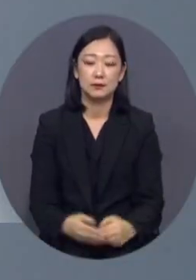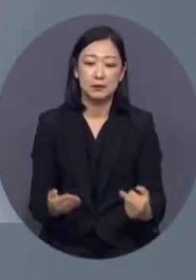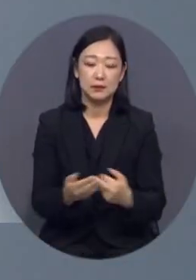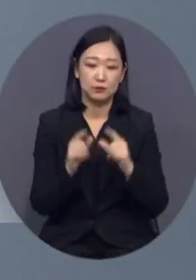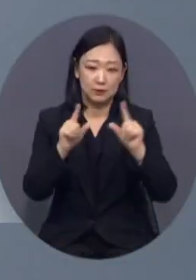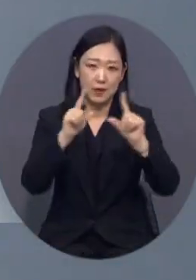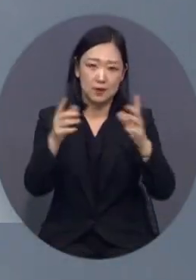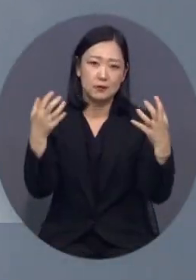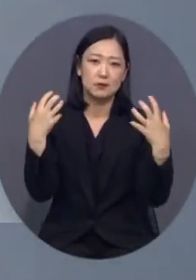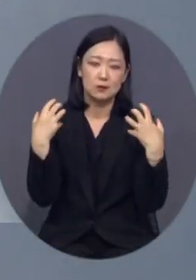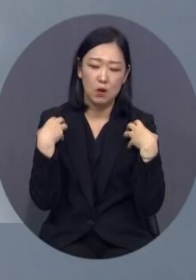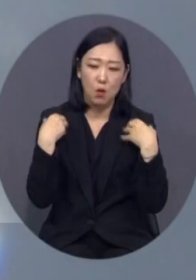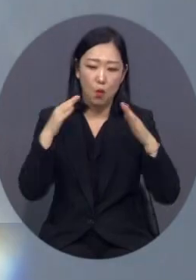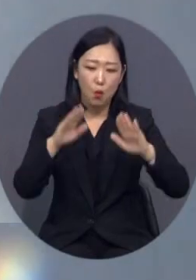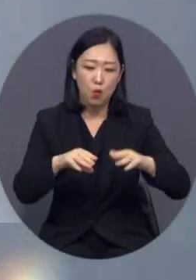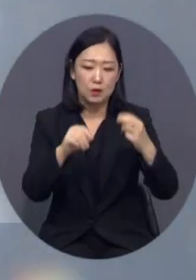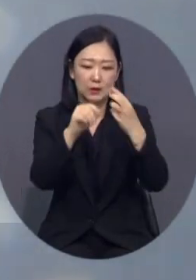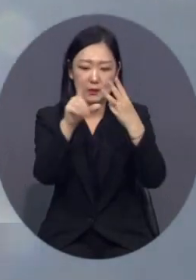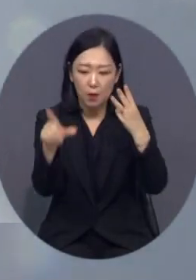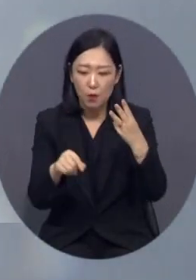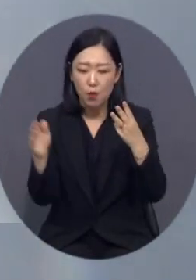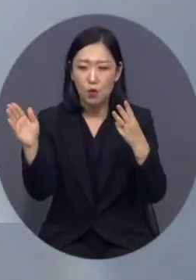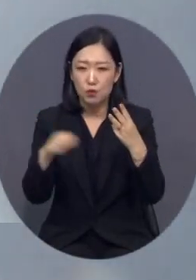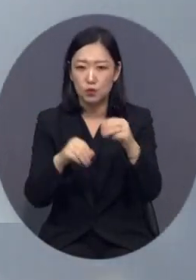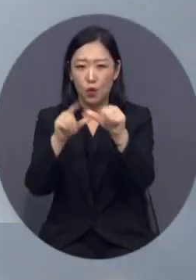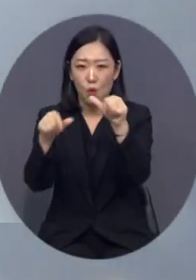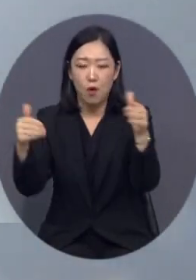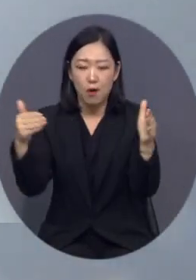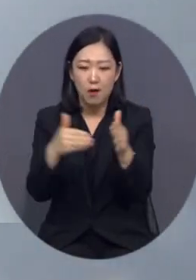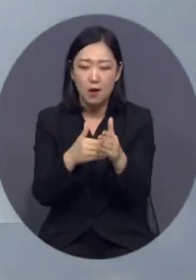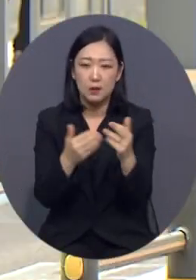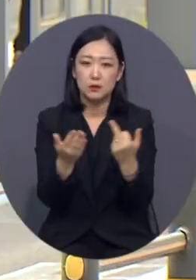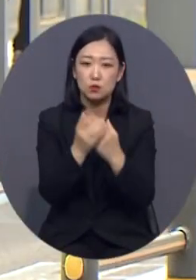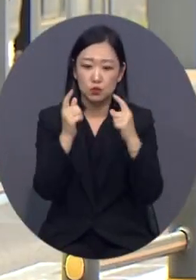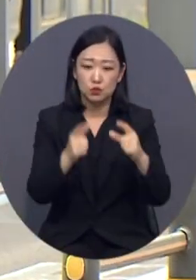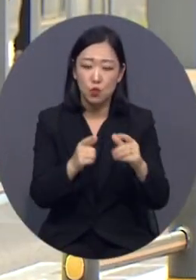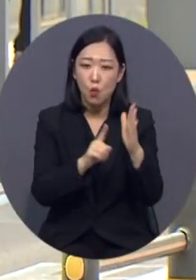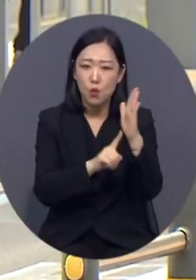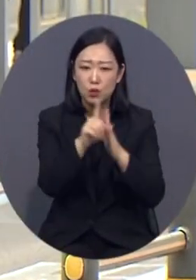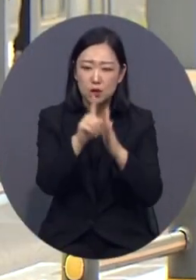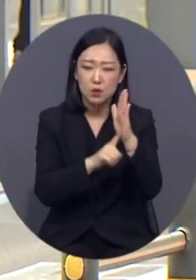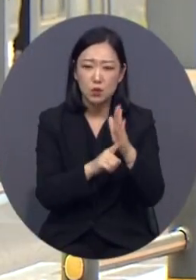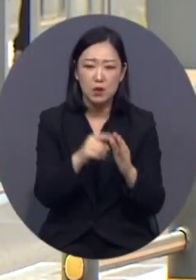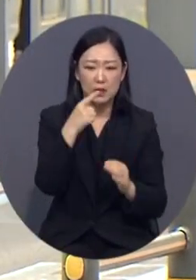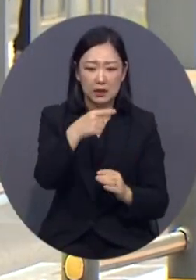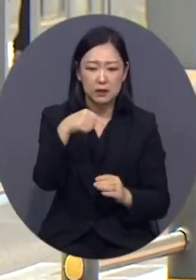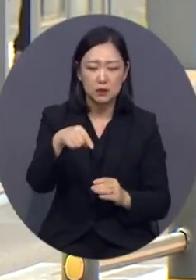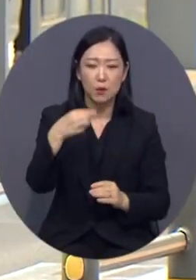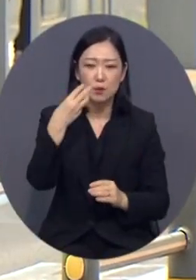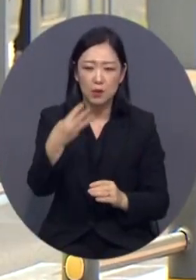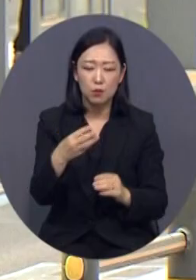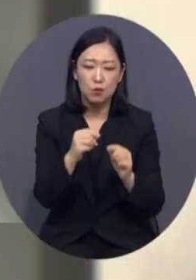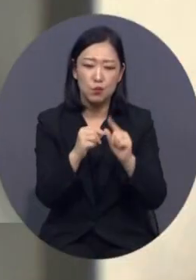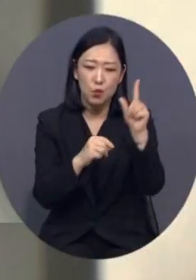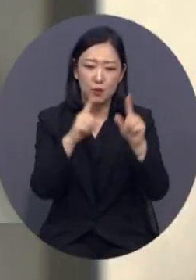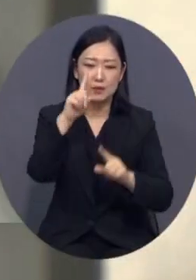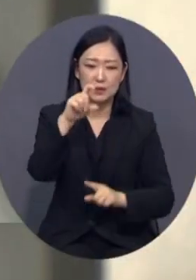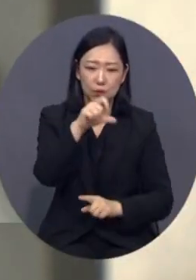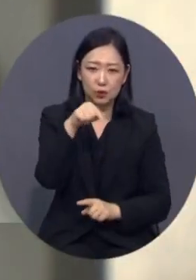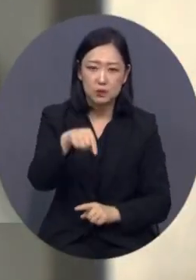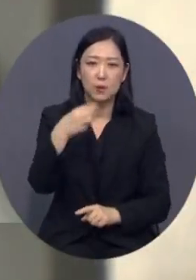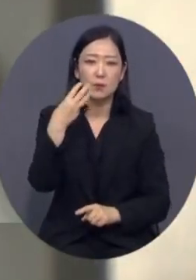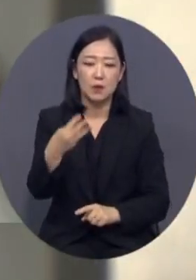제주지방기상청에 따르면 올해 3월부터 5월까지 제주적 평균기온은 평균보다 1.3도 높은 15.3도로